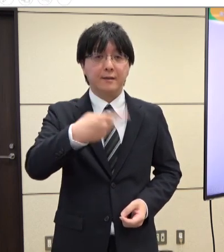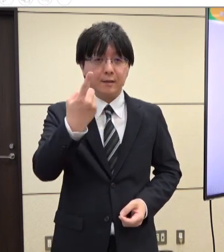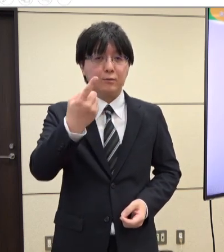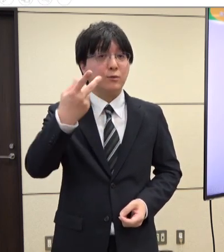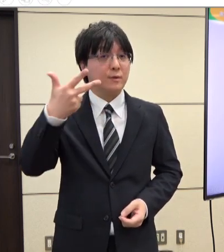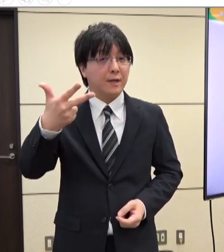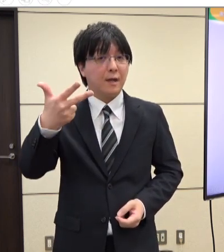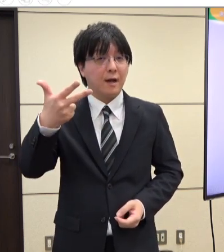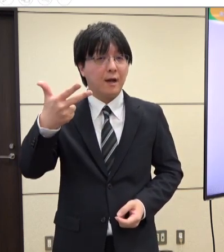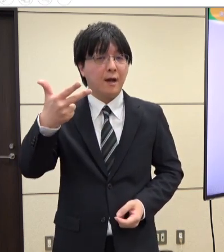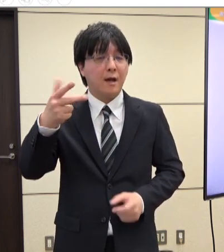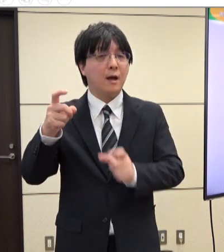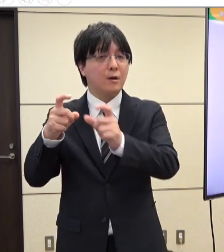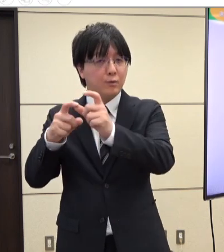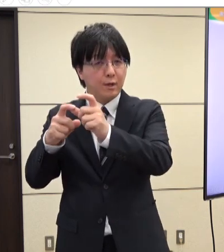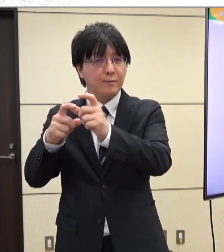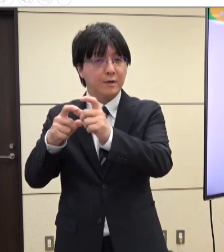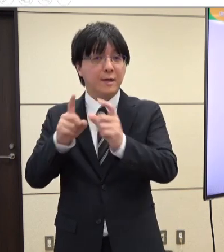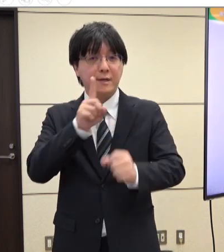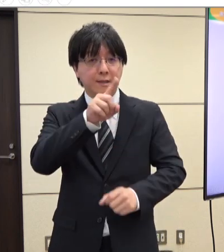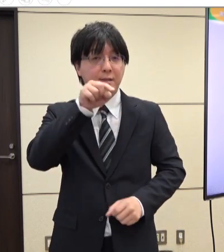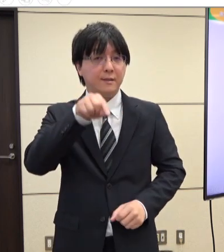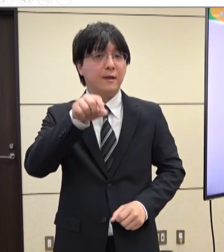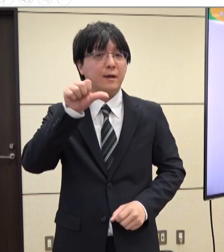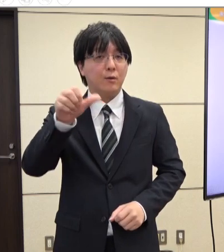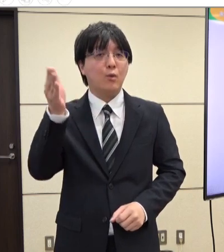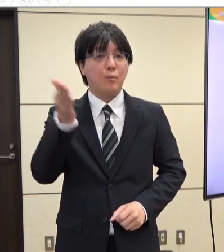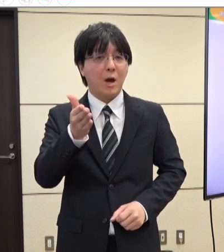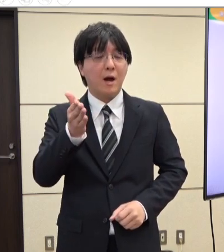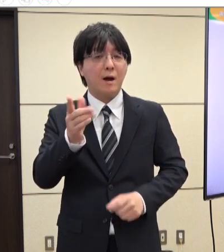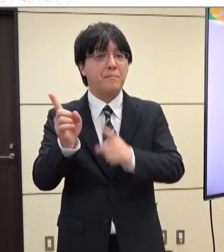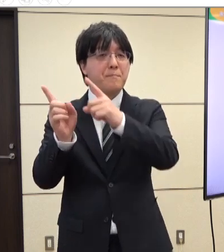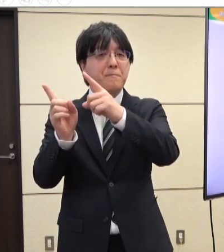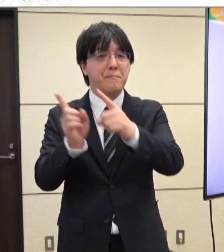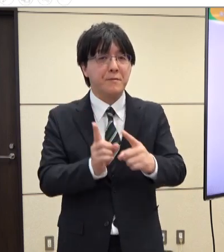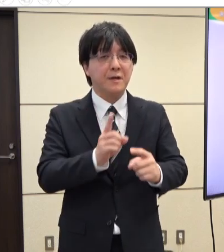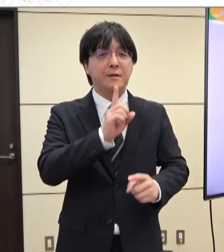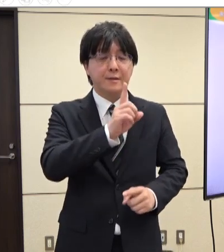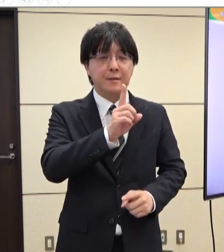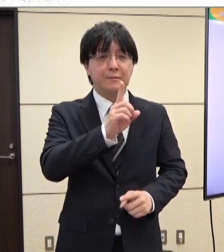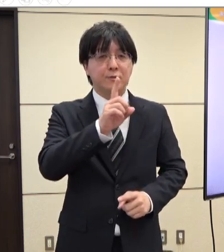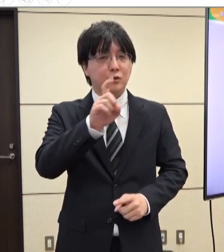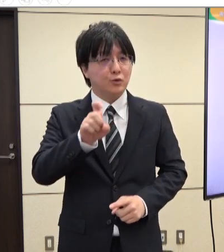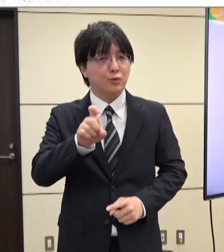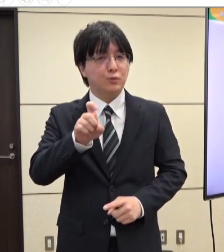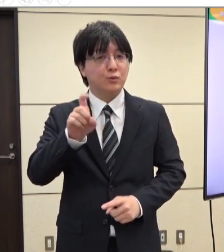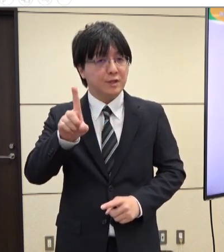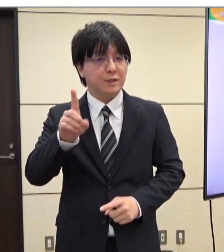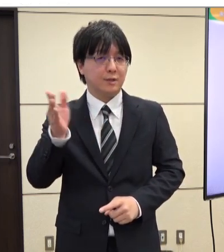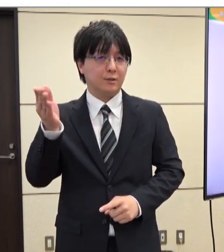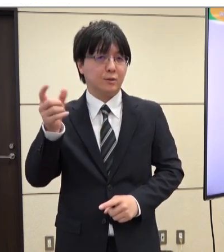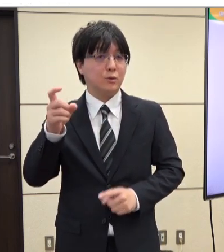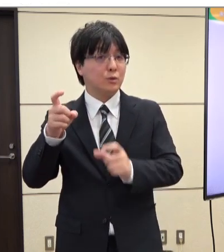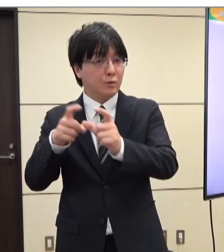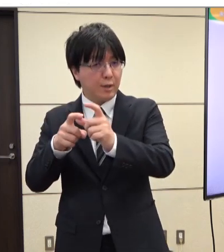1107g から 1.5% マイナスの1091g という形になりまして、